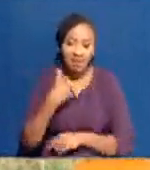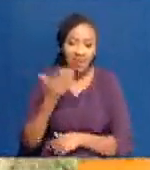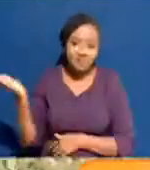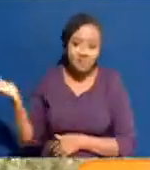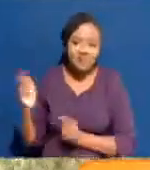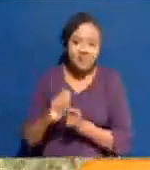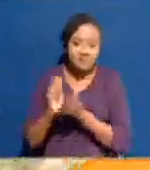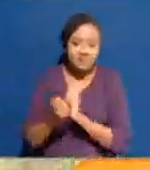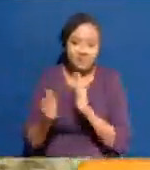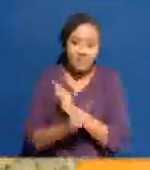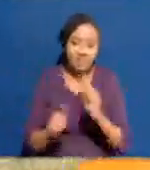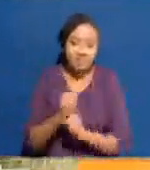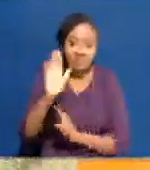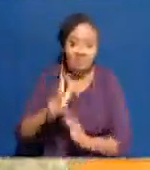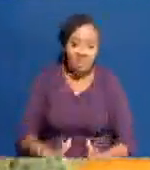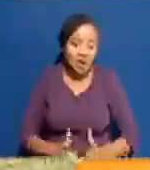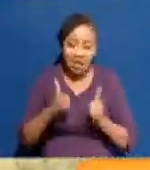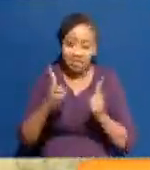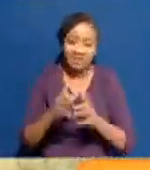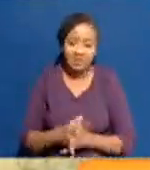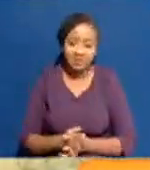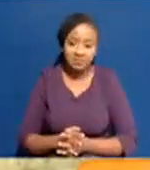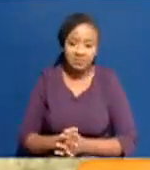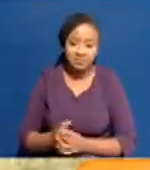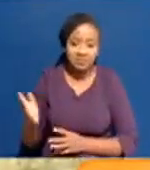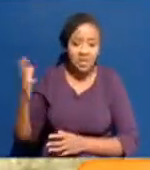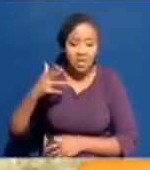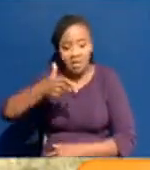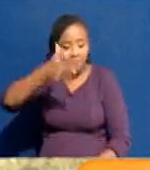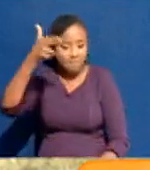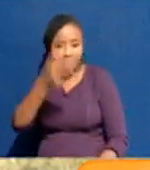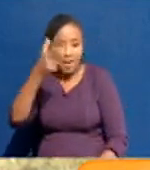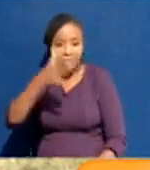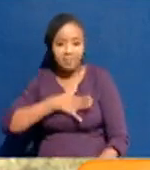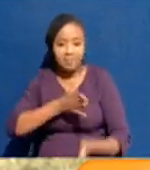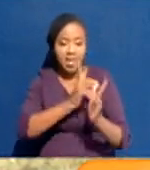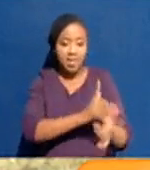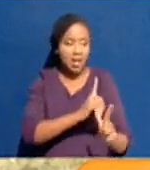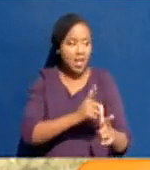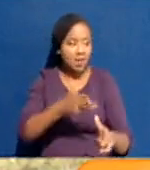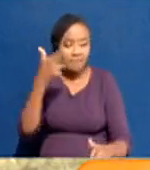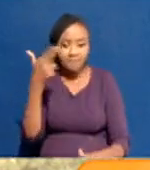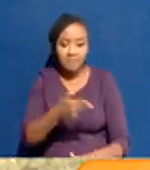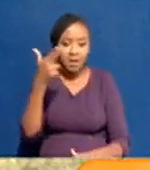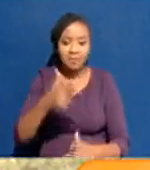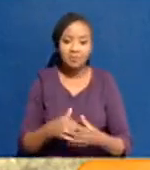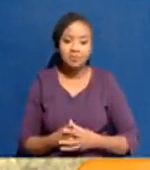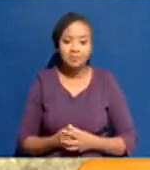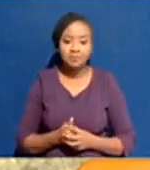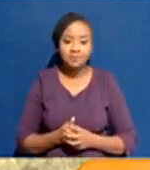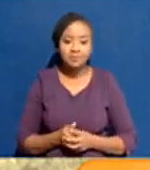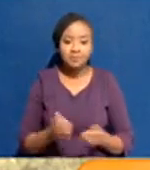yaliyobadili kurasa za maisha yao. Nilipuka mkuu na risasi, saa hii hata mimi kasi